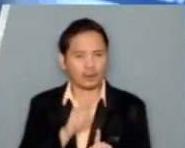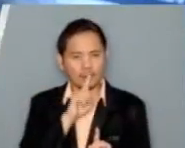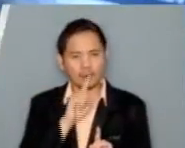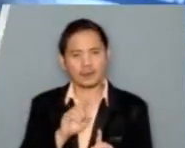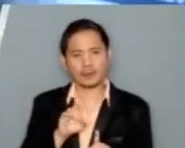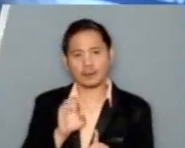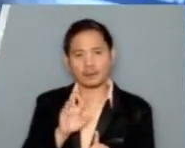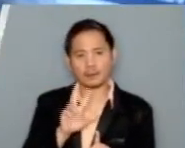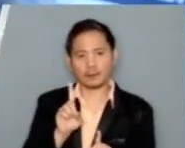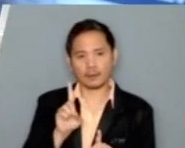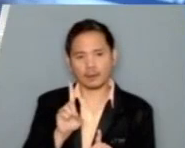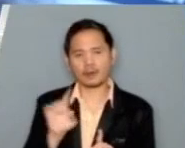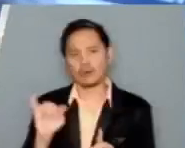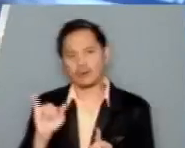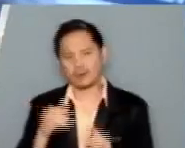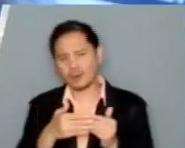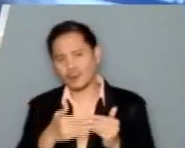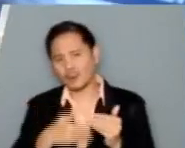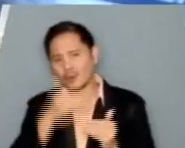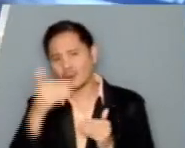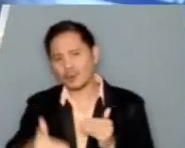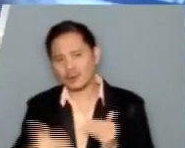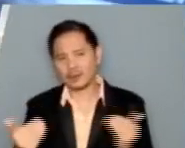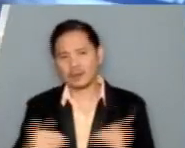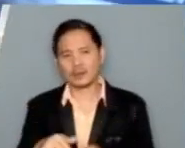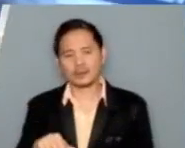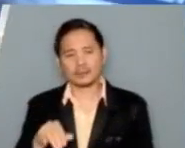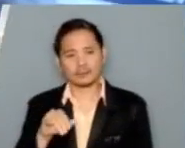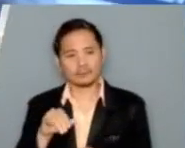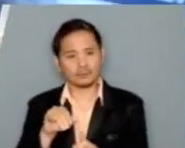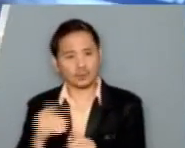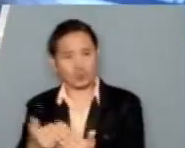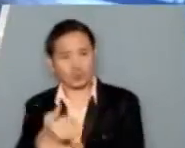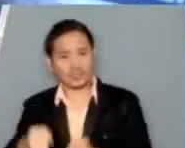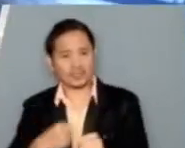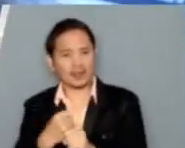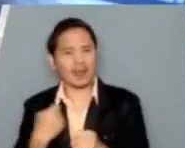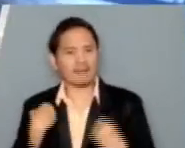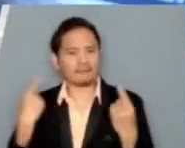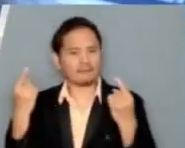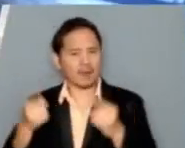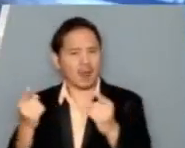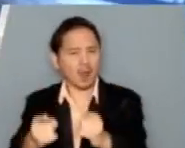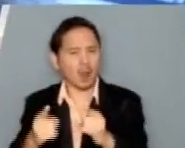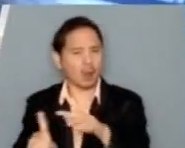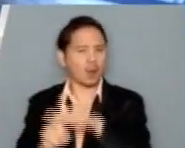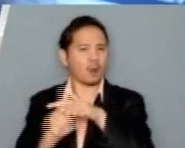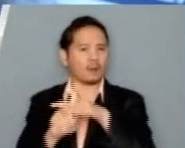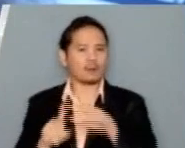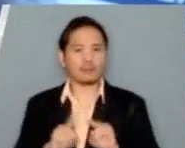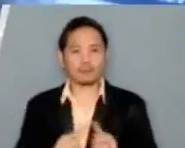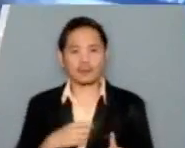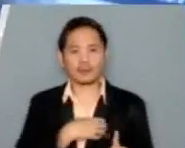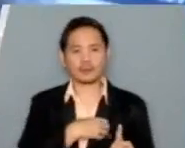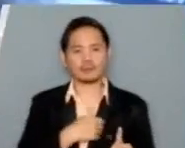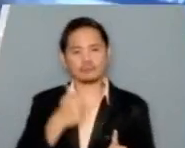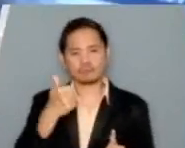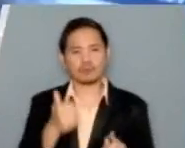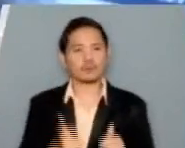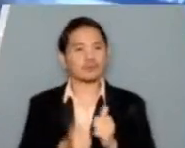Taon 2024 pero may ituturing umano ng autoridad na matiwasay pa rin na sinalubong ng mga kagayanon ang